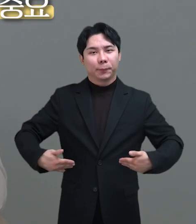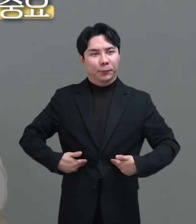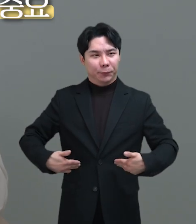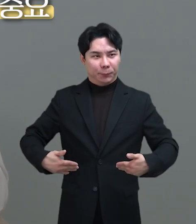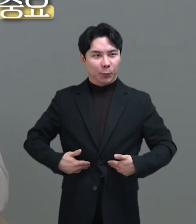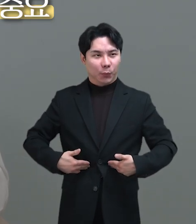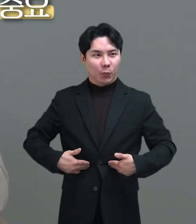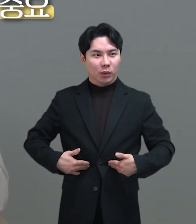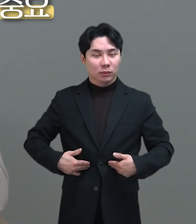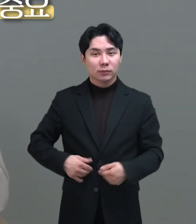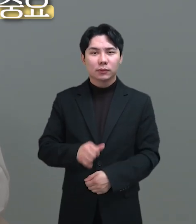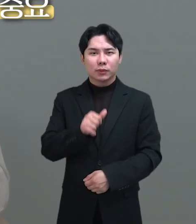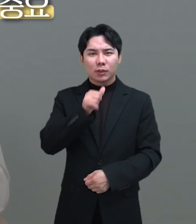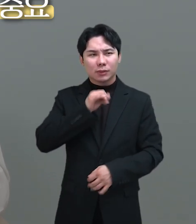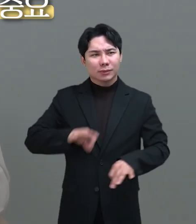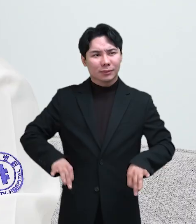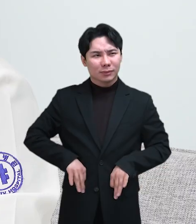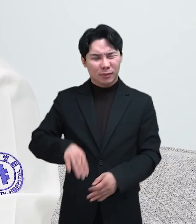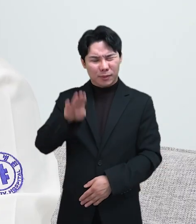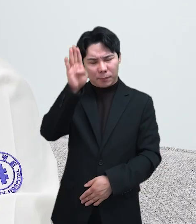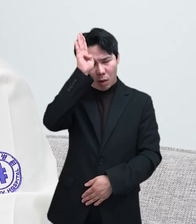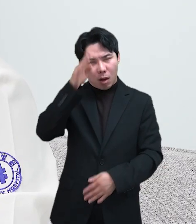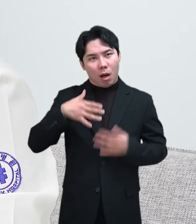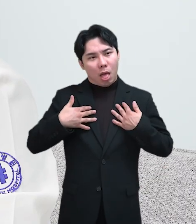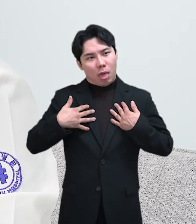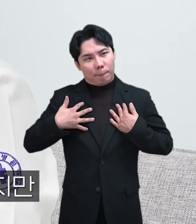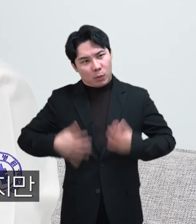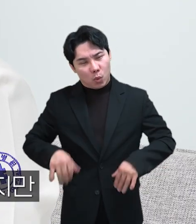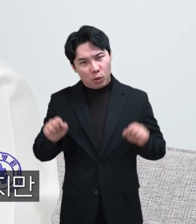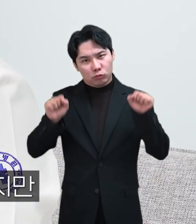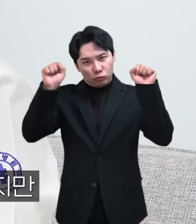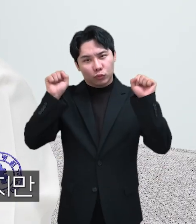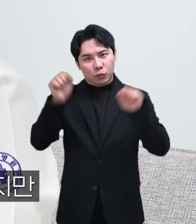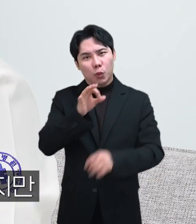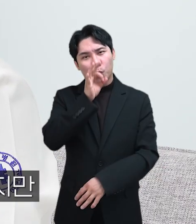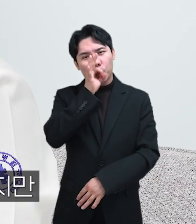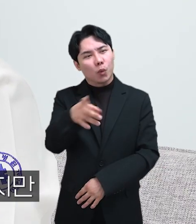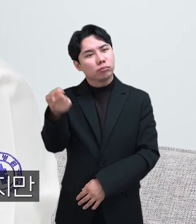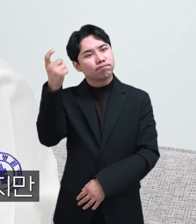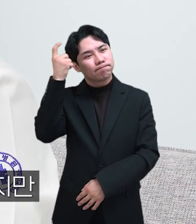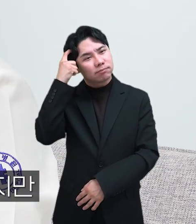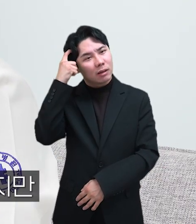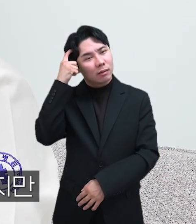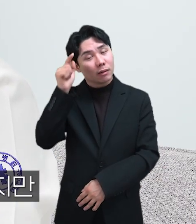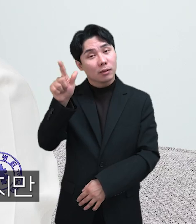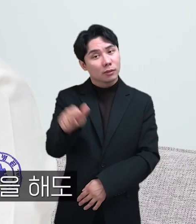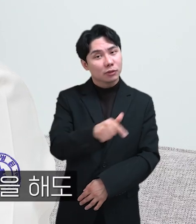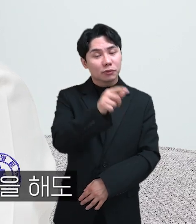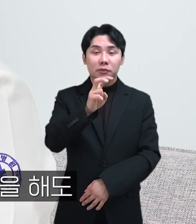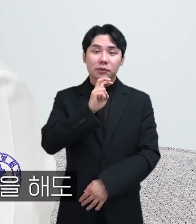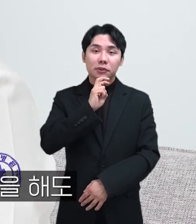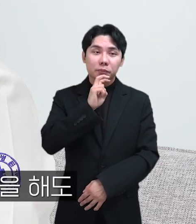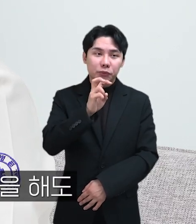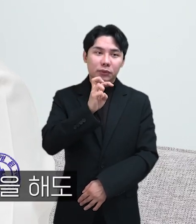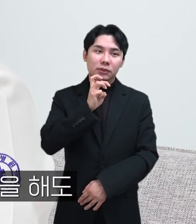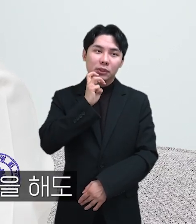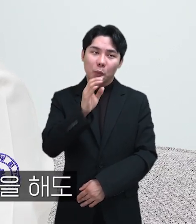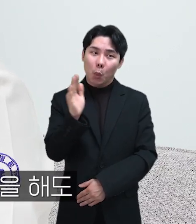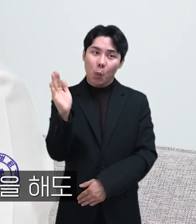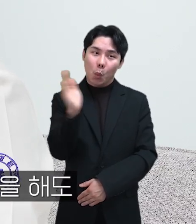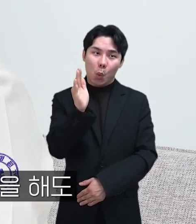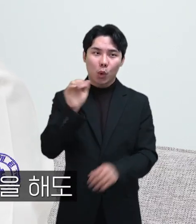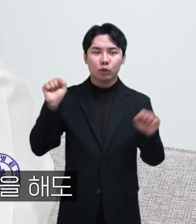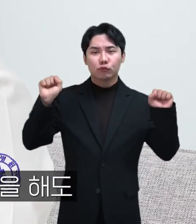균형과 중용을 지키는 것이 중요합니다. 신부전증이 있으면 너무 피곤해서 운동을 할 수 없다고 생각하지만 하루에